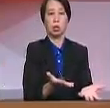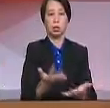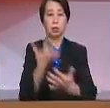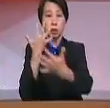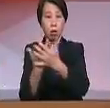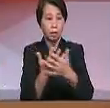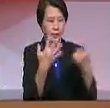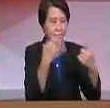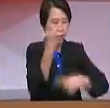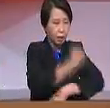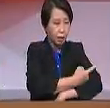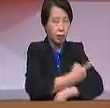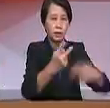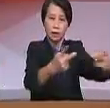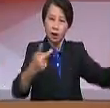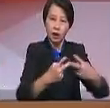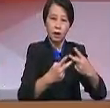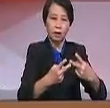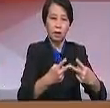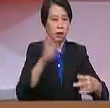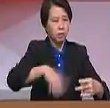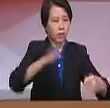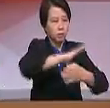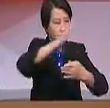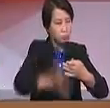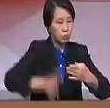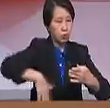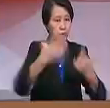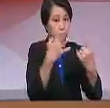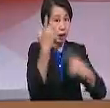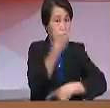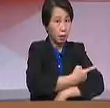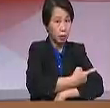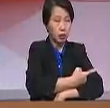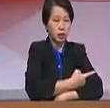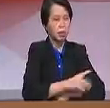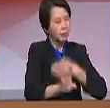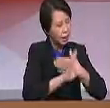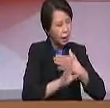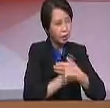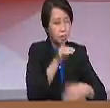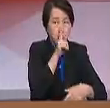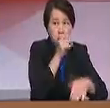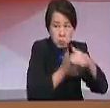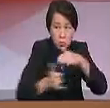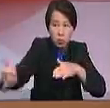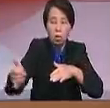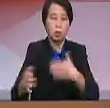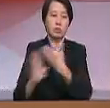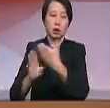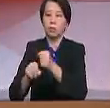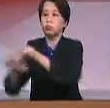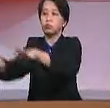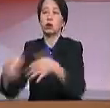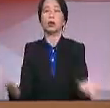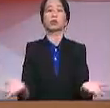kuarantin 14 hari di kawasan tersebut masih lagi belum selesai, jadi bahayanya mungkin masih ada. Jadi